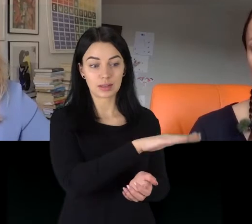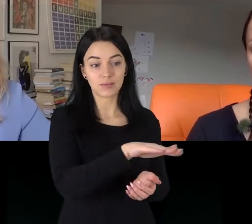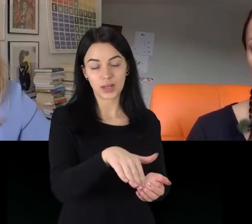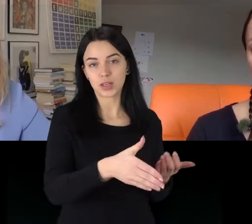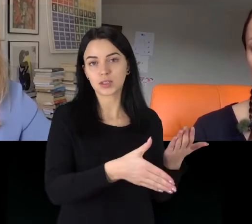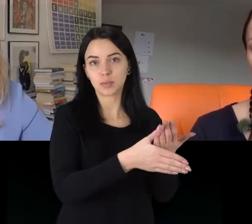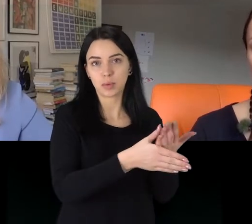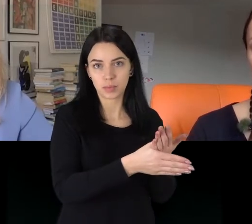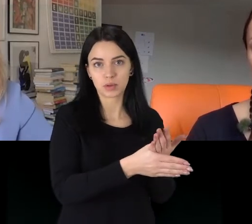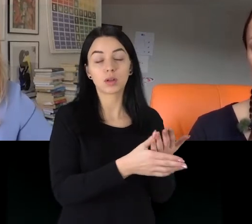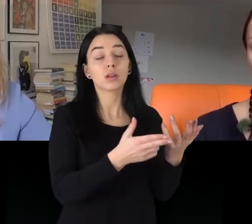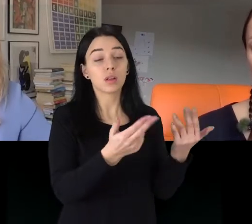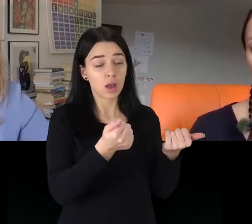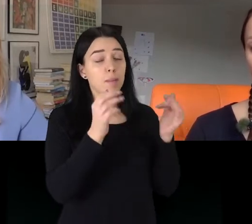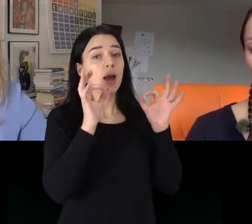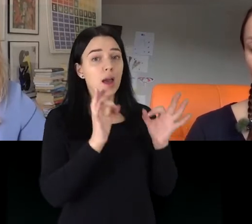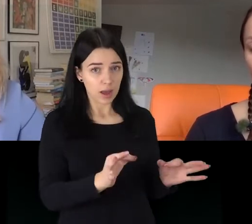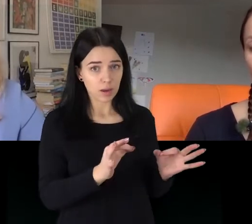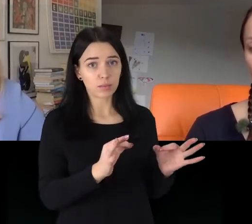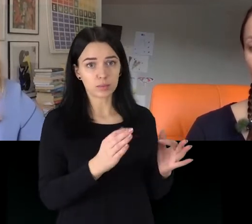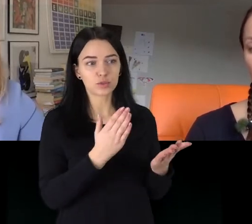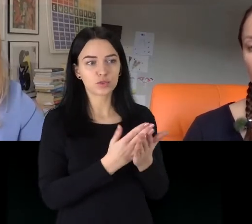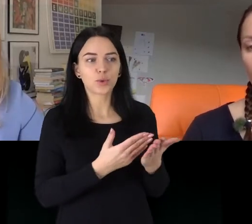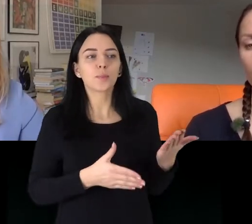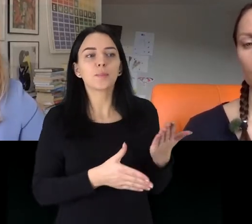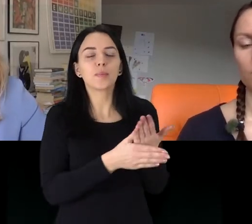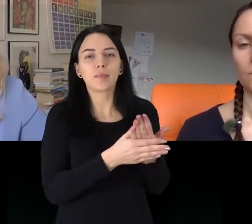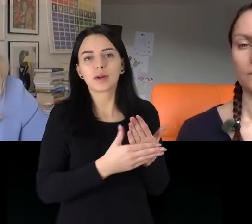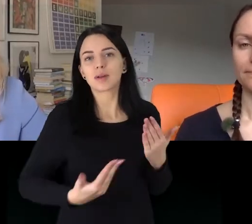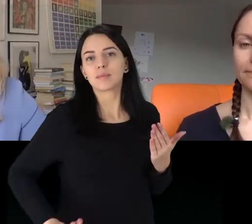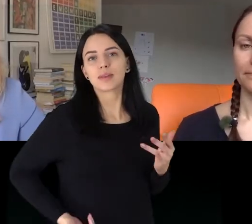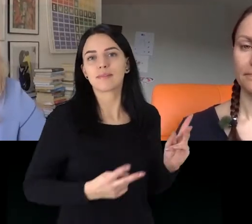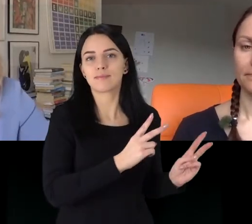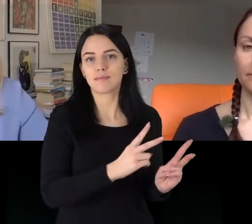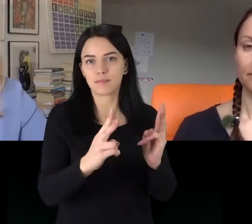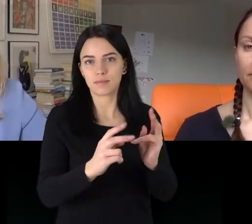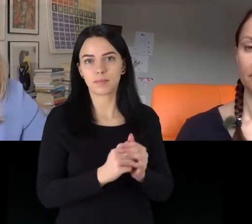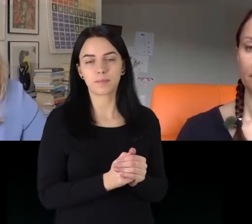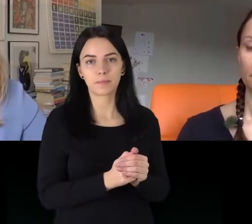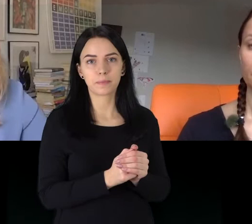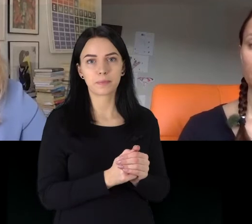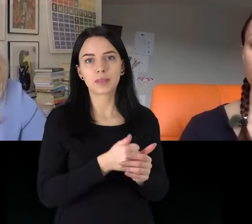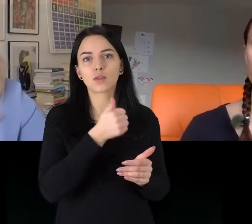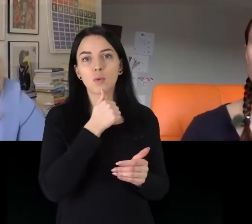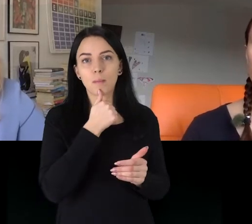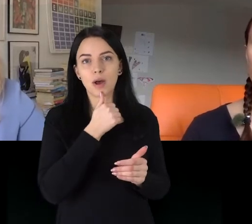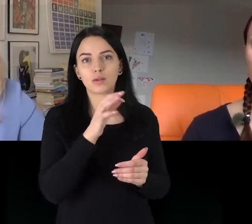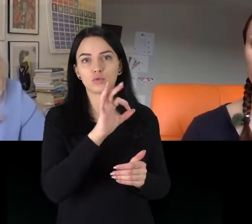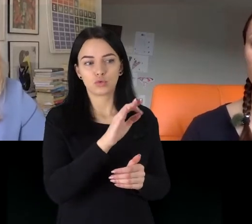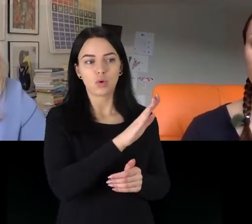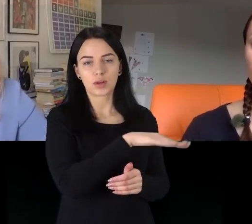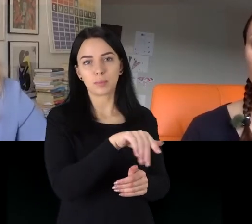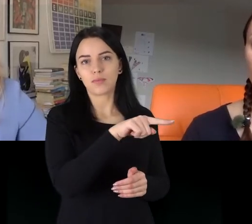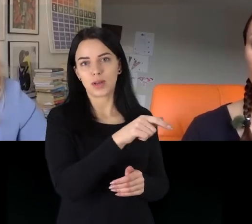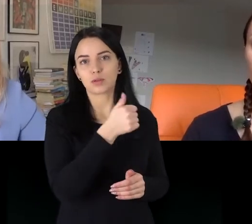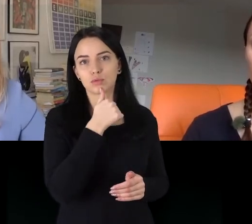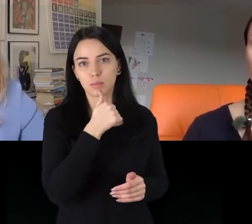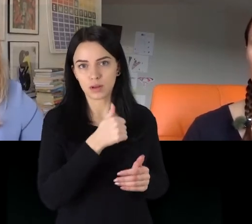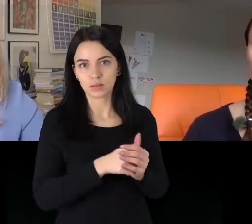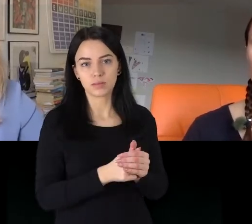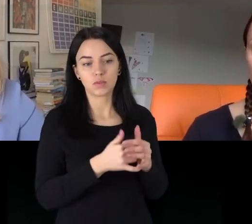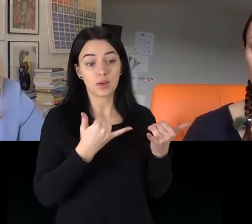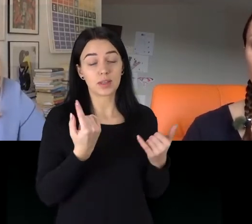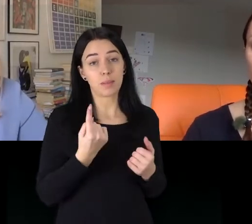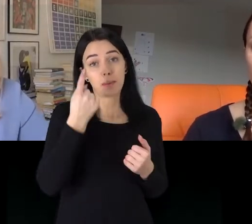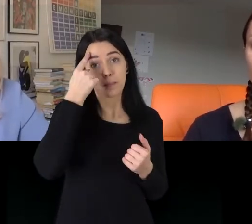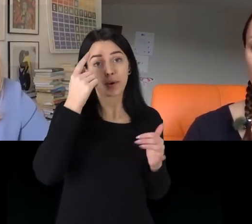tam tikri dalykai padeda išgyventi. Nes jeigu nebūtų to, pavyzdžiui, nu dar vienas toks, ar ne, iš vaikų modelio, kas man va dabar taip